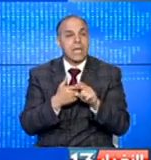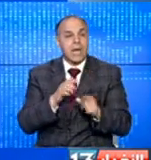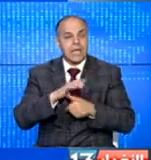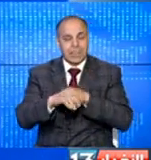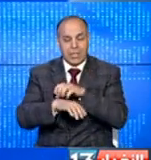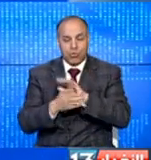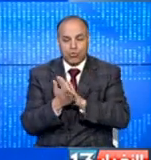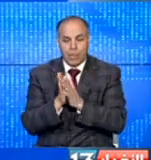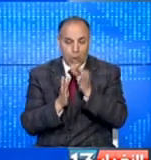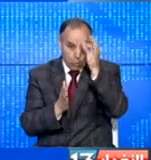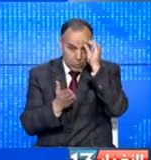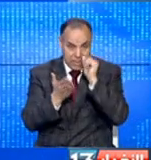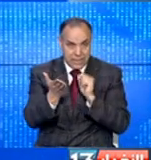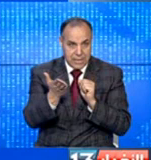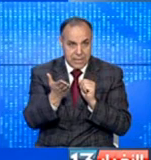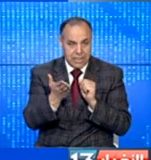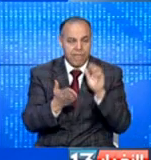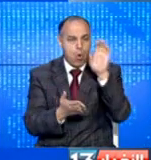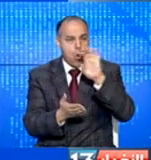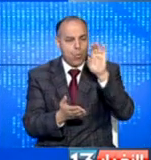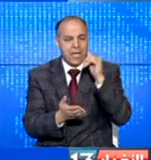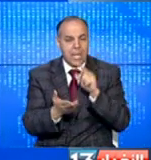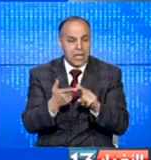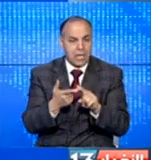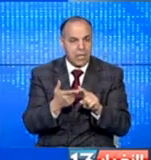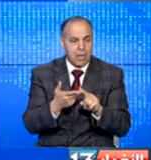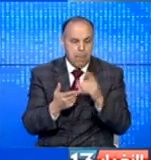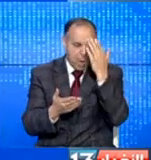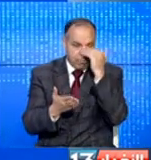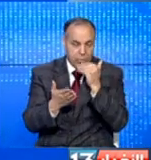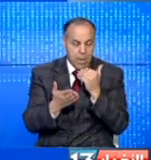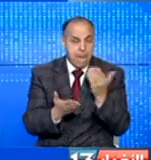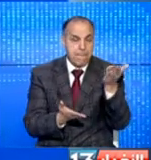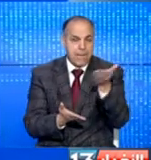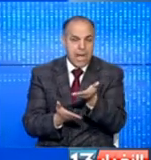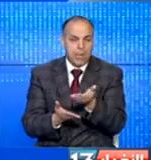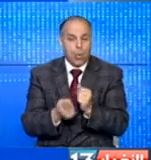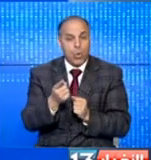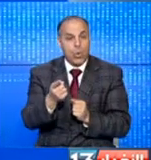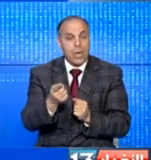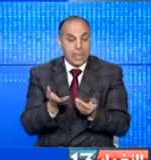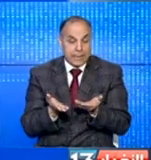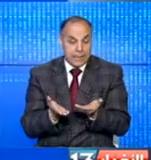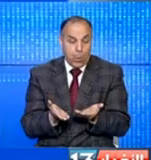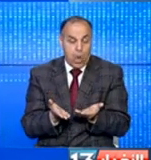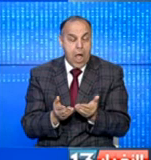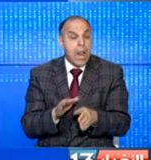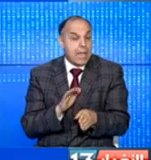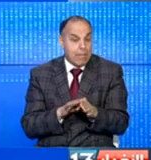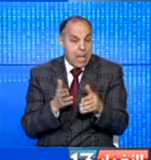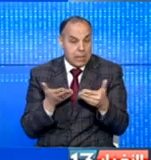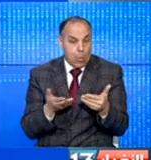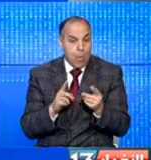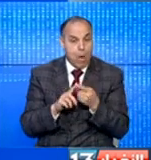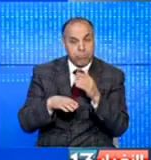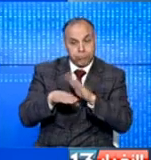رابطة جمعيات التونسيين بالبلد الأوروبي رضا المشرقي. مرحبا بك سيد رضا. إذا فلنبدأ مع